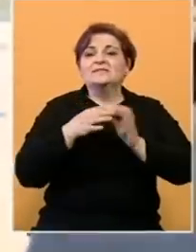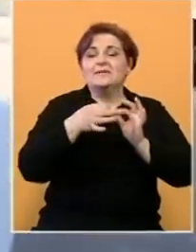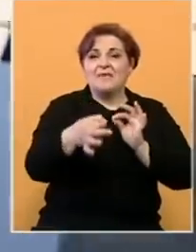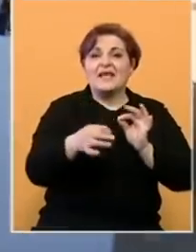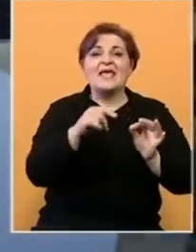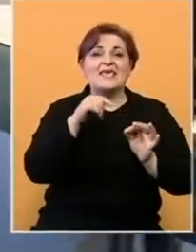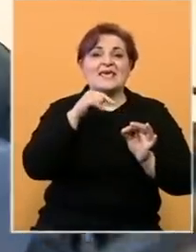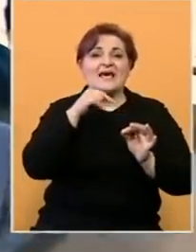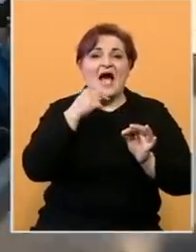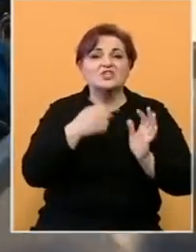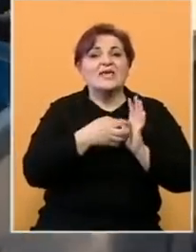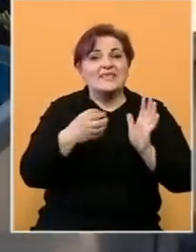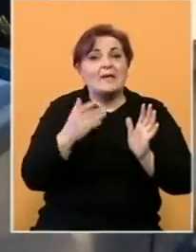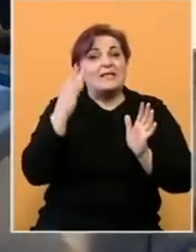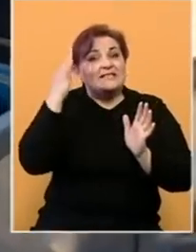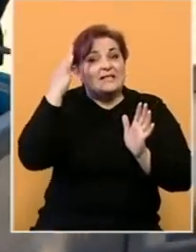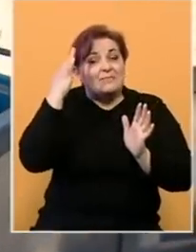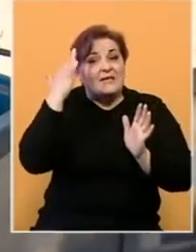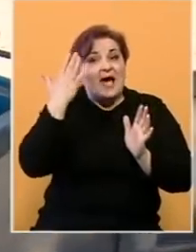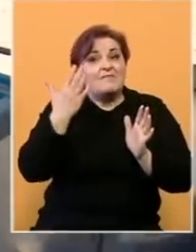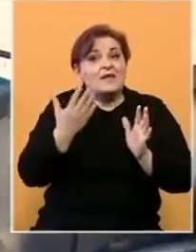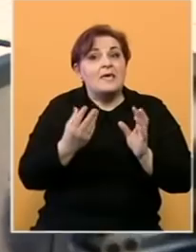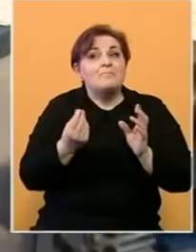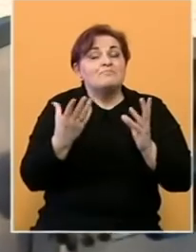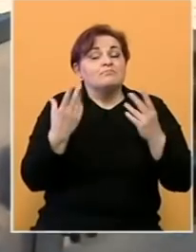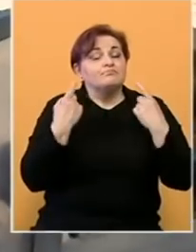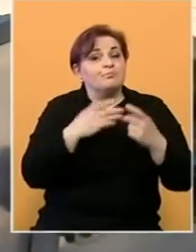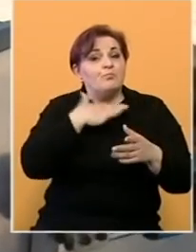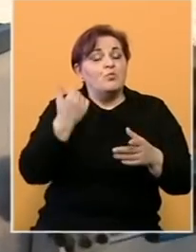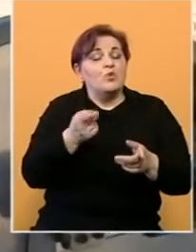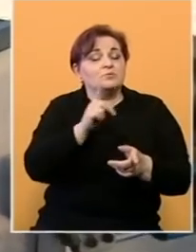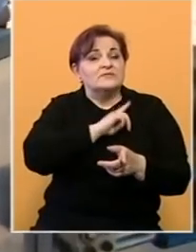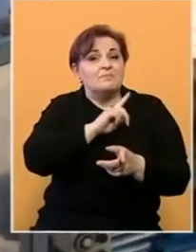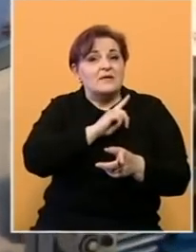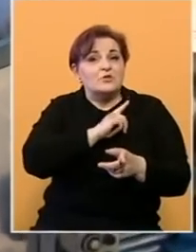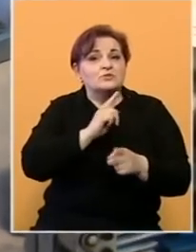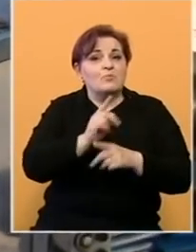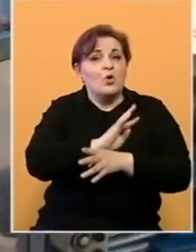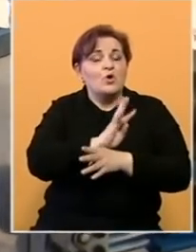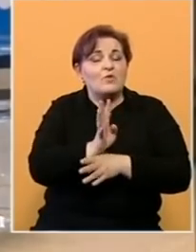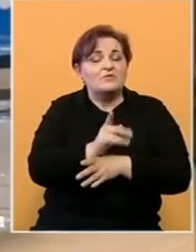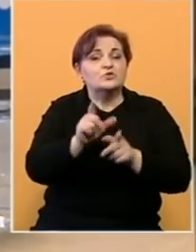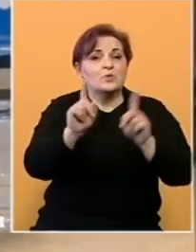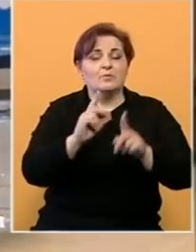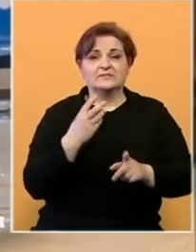mjera, ističući da i dalje zabrinjava stopa smrtnosti od posljedica koronavirusa u Republici